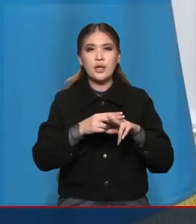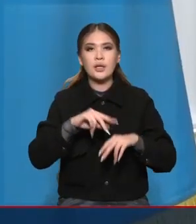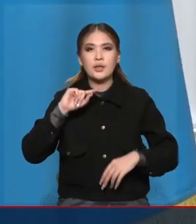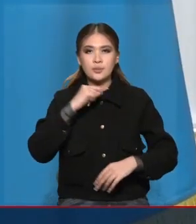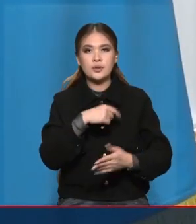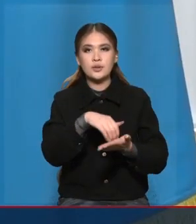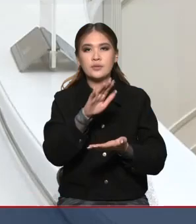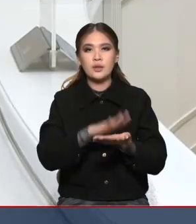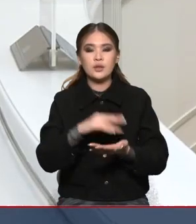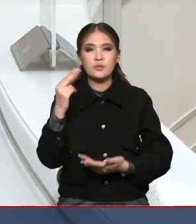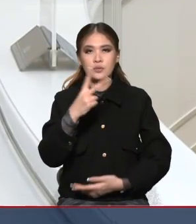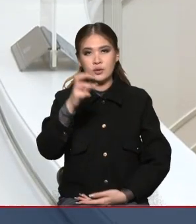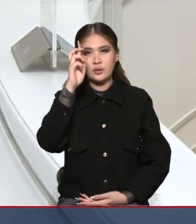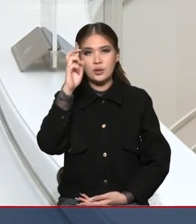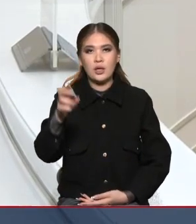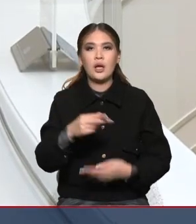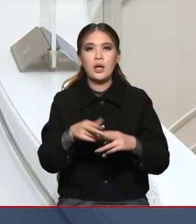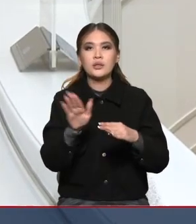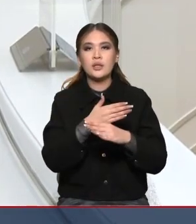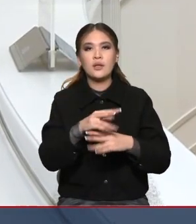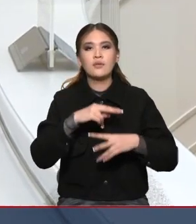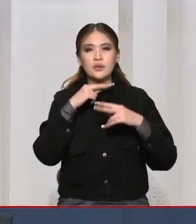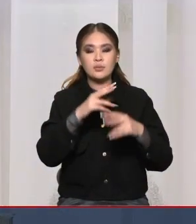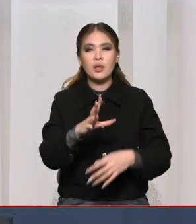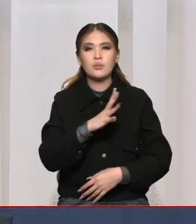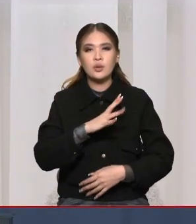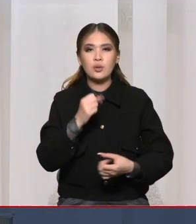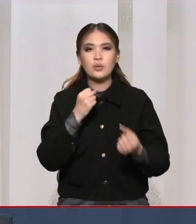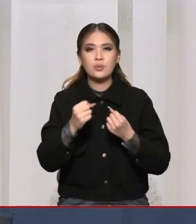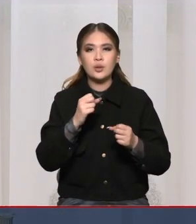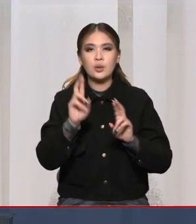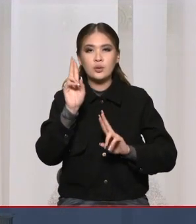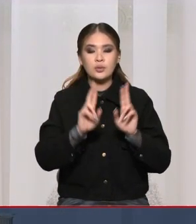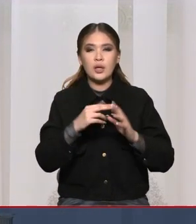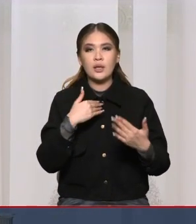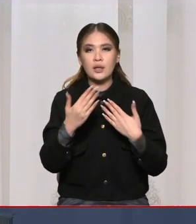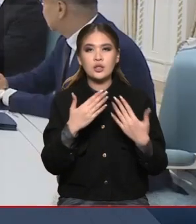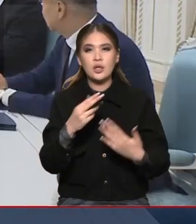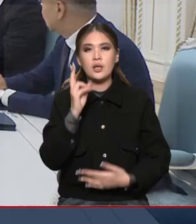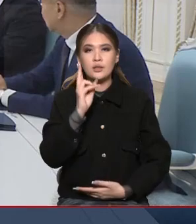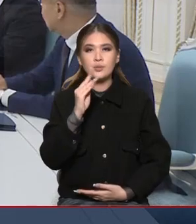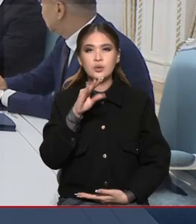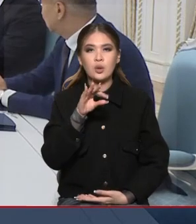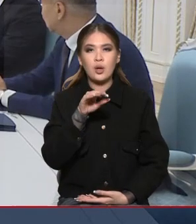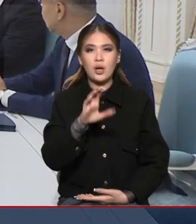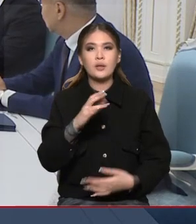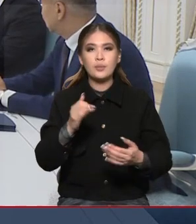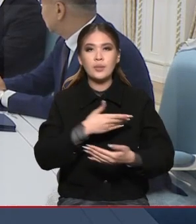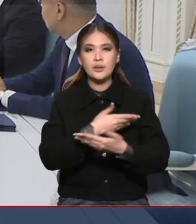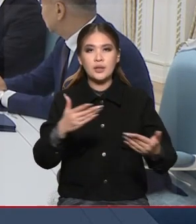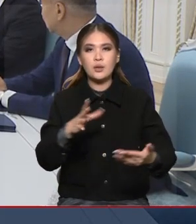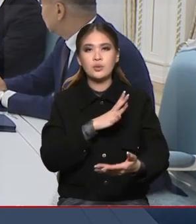связей двух стран отдельное внимание было уделено укреплению жумар Тукаев